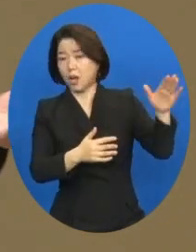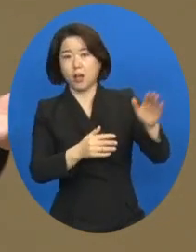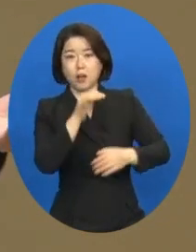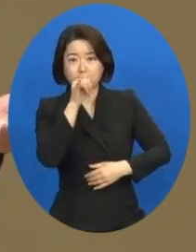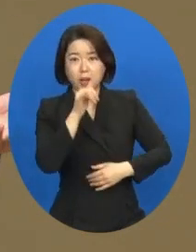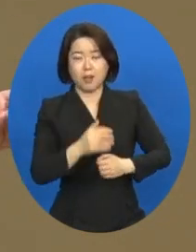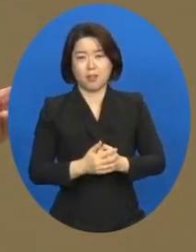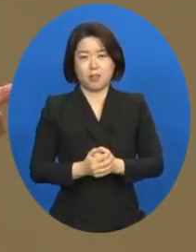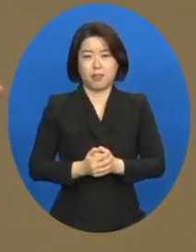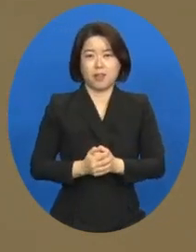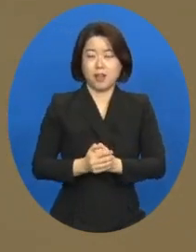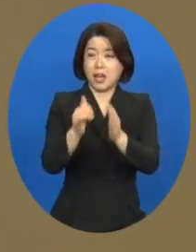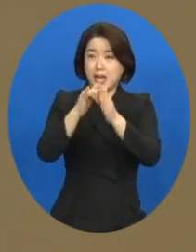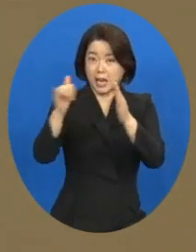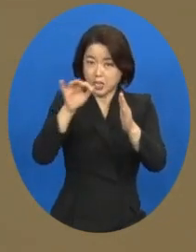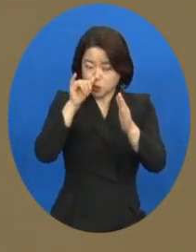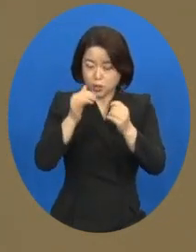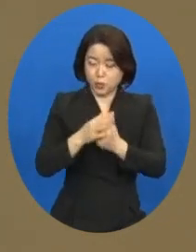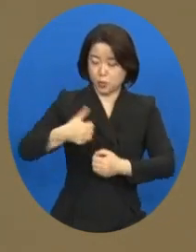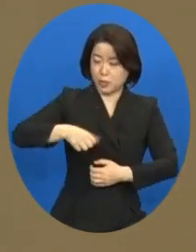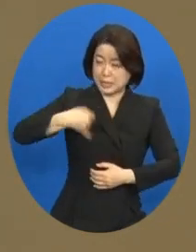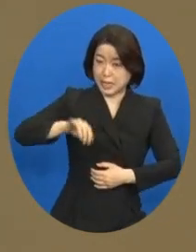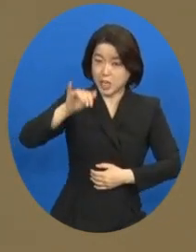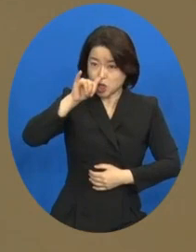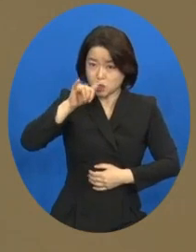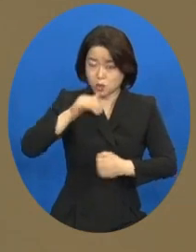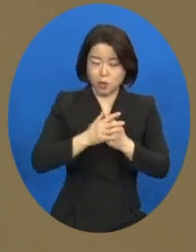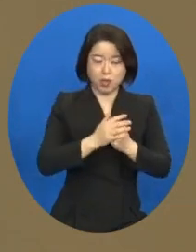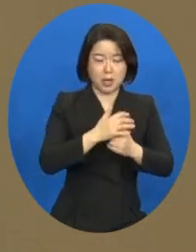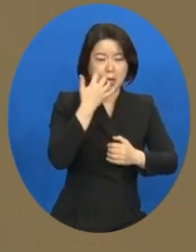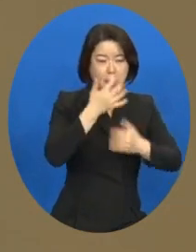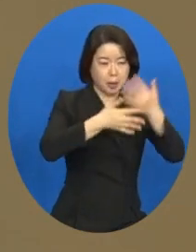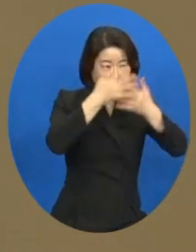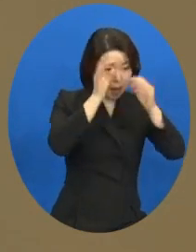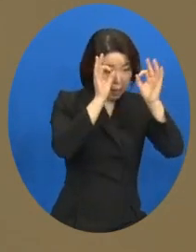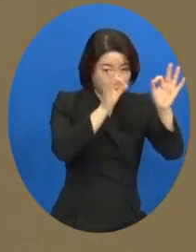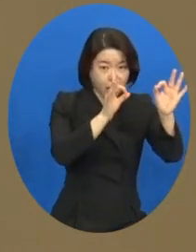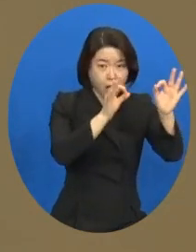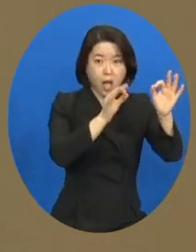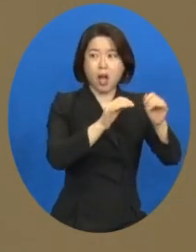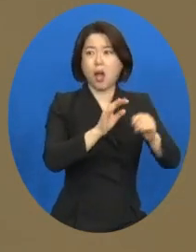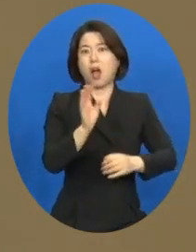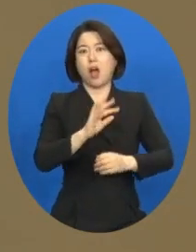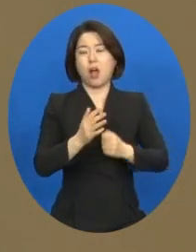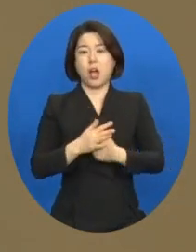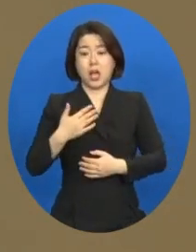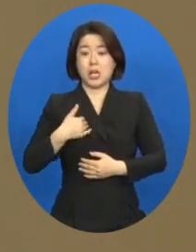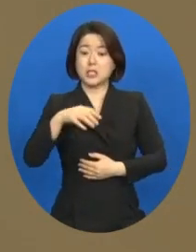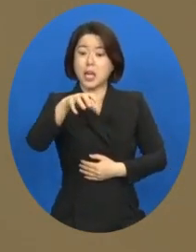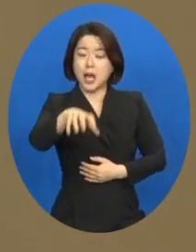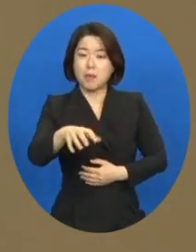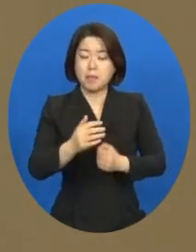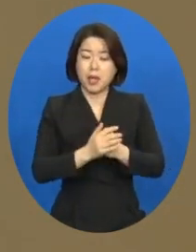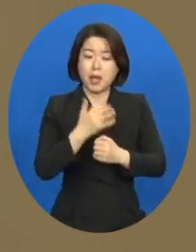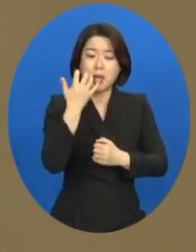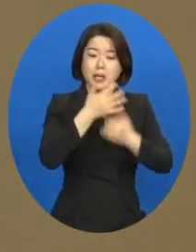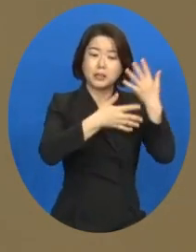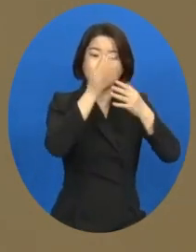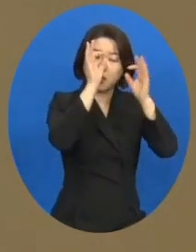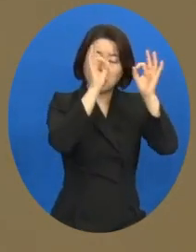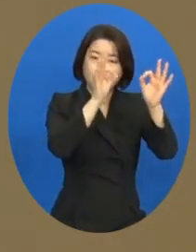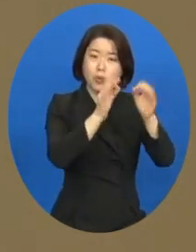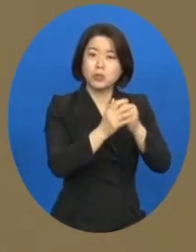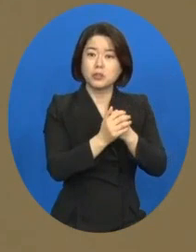자녀들이 있는데 음란물 보는 사람 있습니까? 저는 제 앞에서 음란물 보는 교인이나